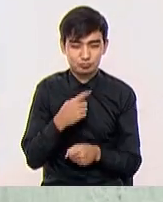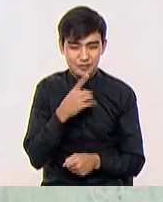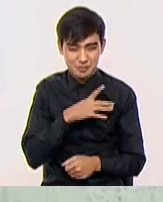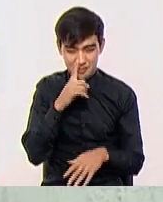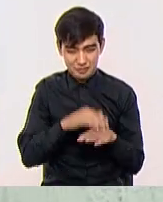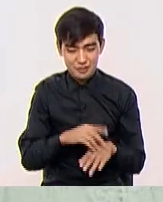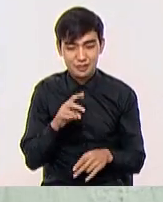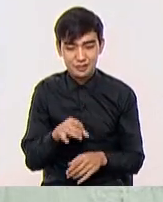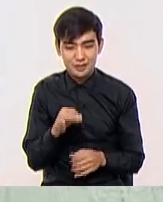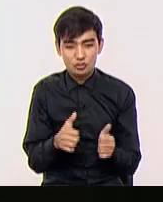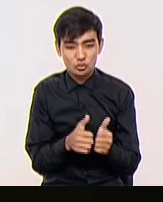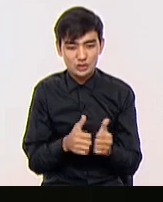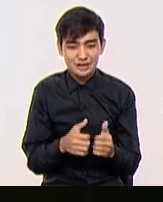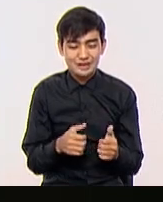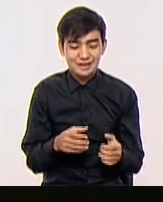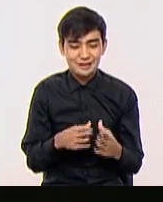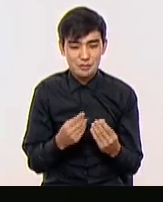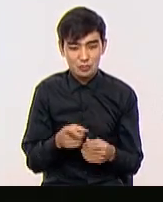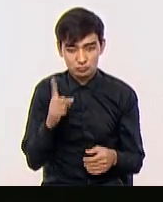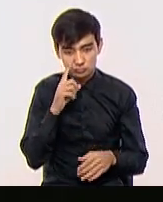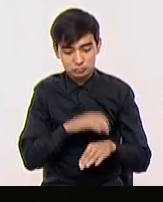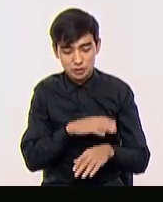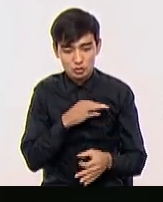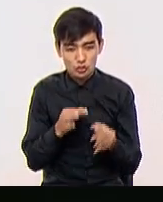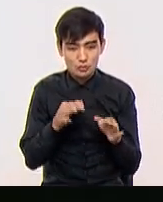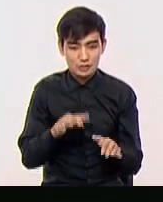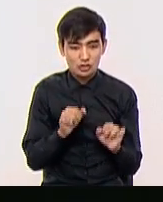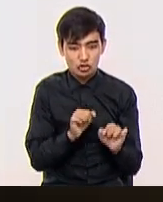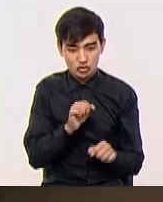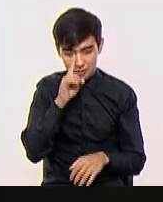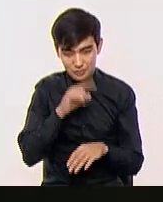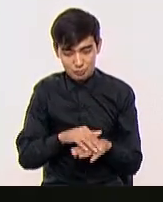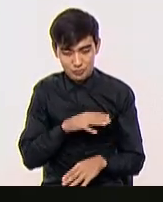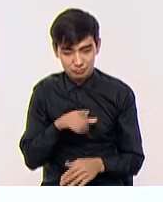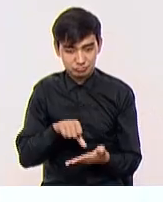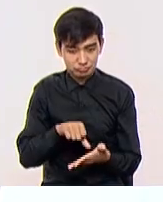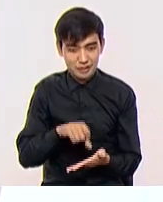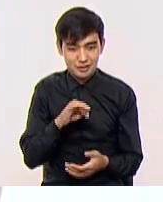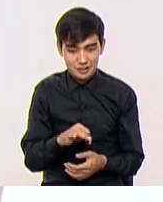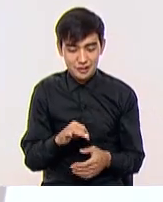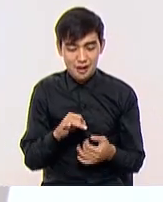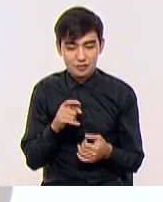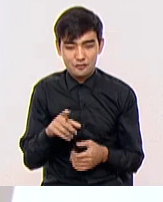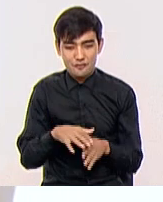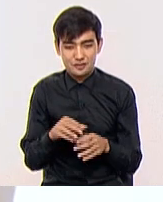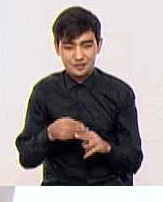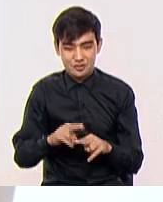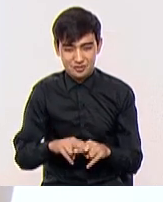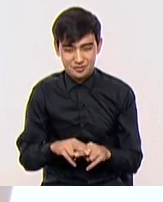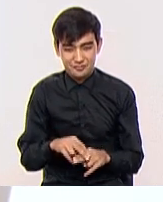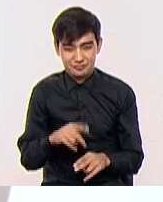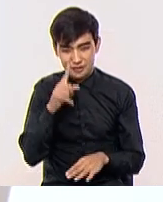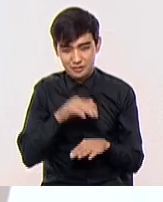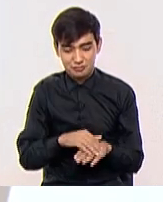Очевидцем скандала стал сосед семьи. Он выступил в суде в защиту акима. Теперь оправданный чиновник